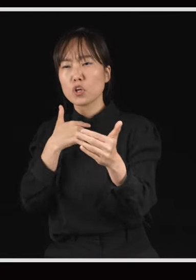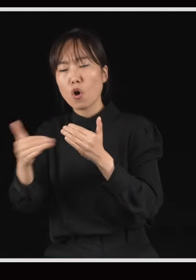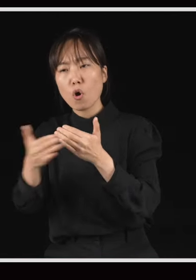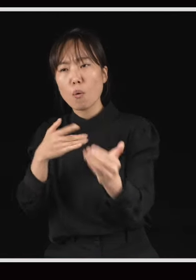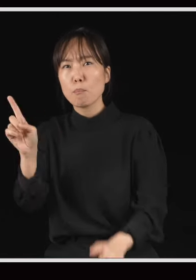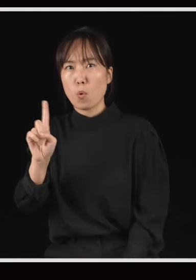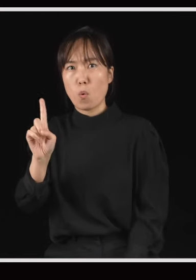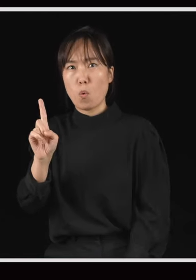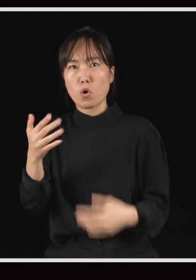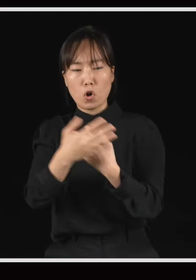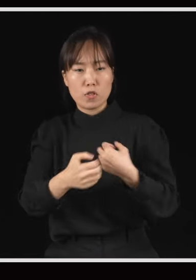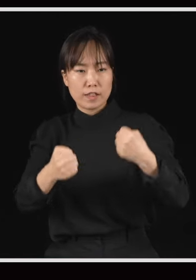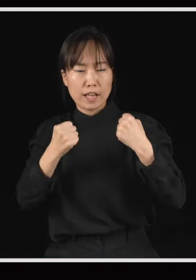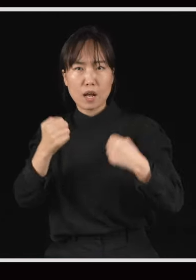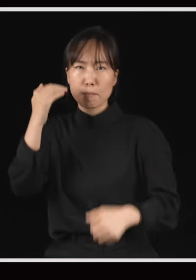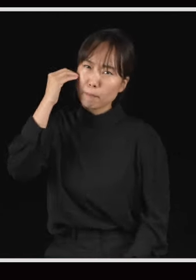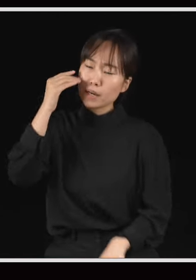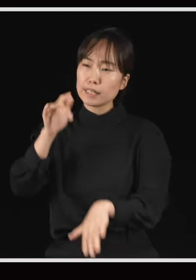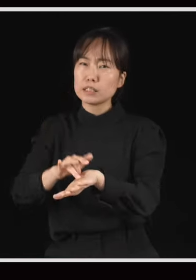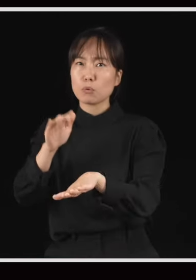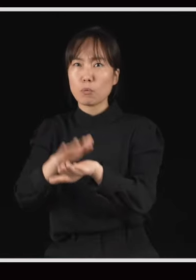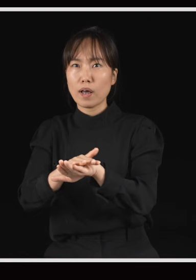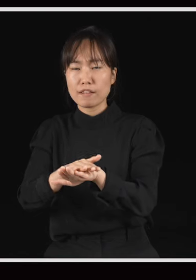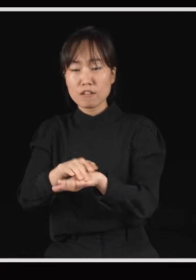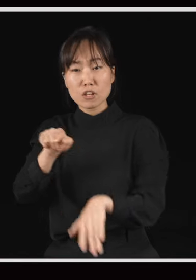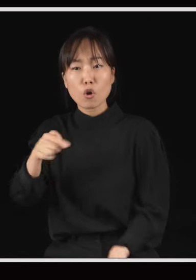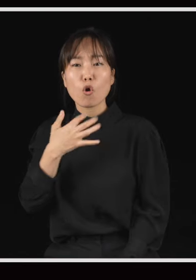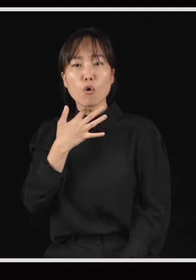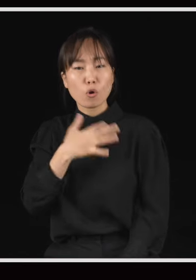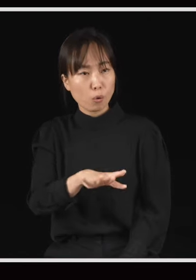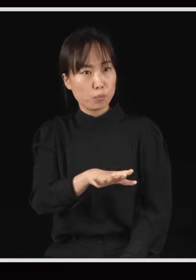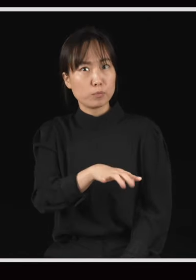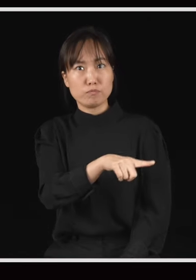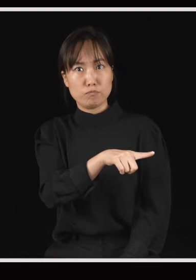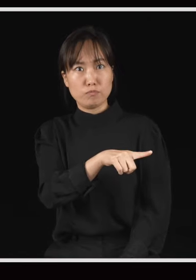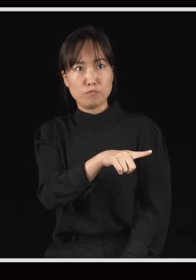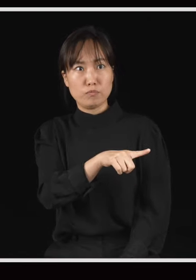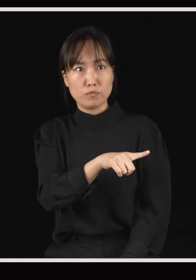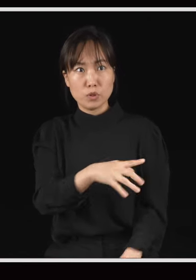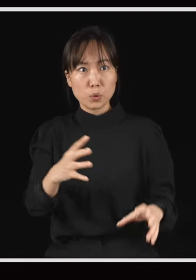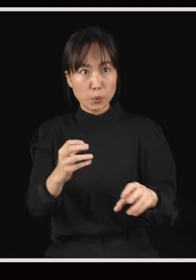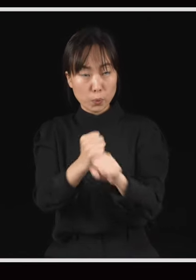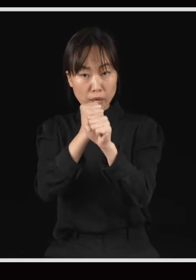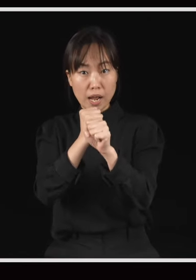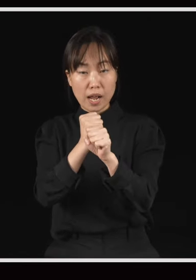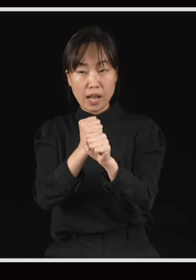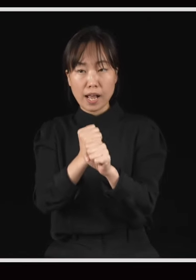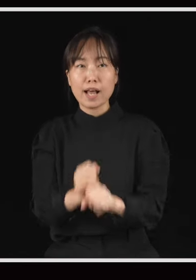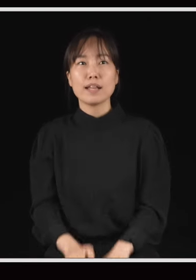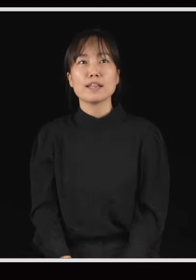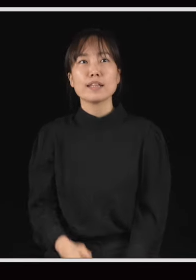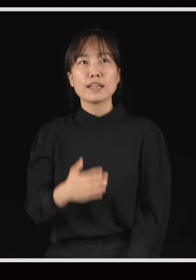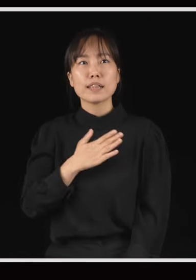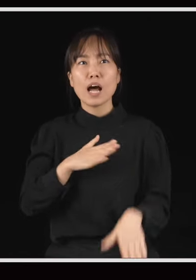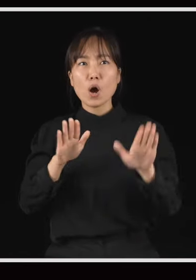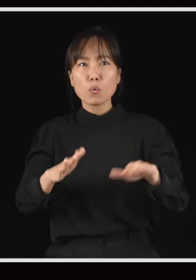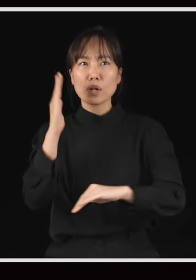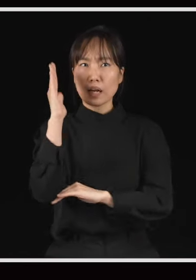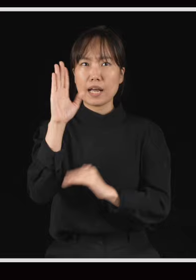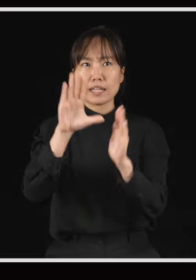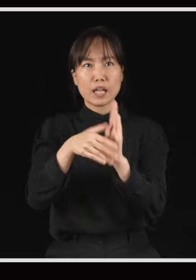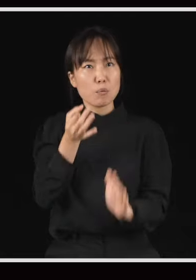저희 또래의 불건강한 라이프 스타일에 대한 노출은 없으셨어요. 이런 것들이 더해지면서